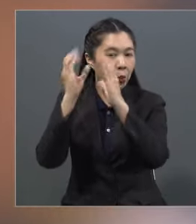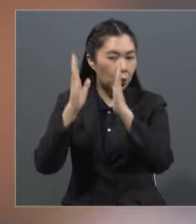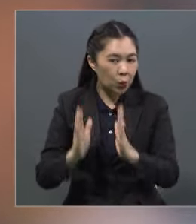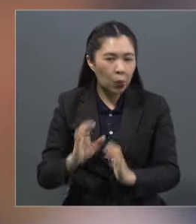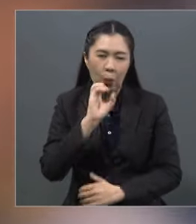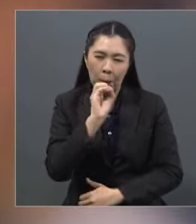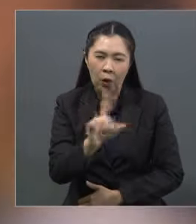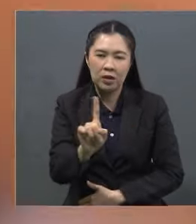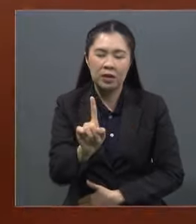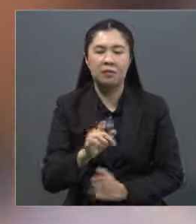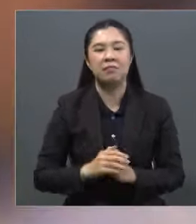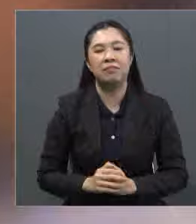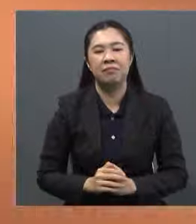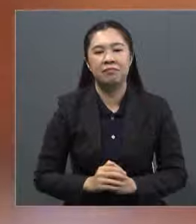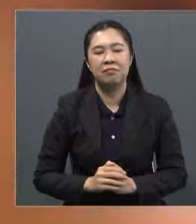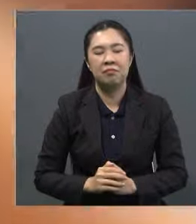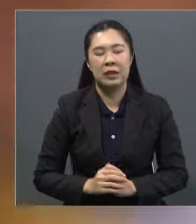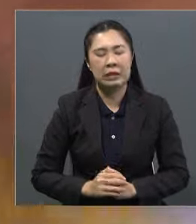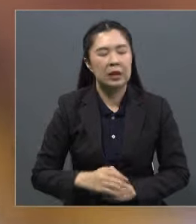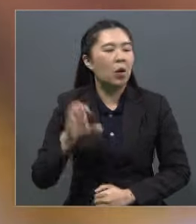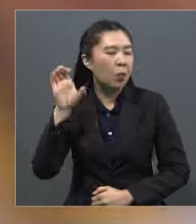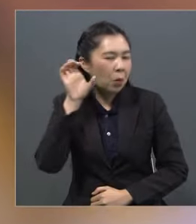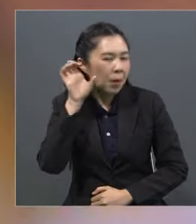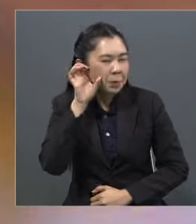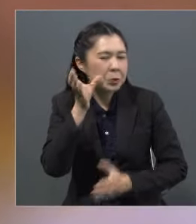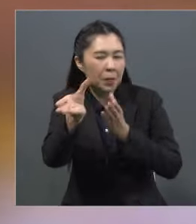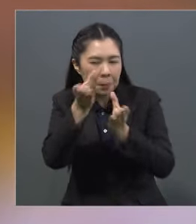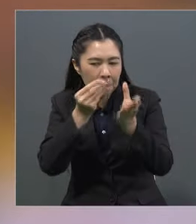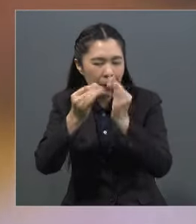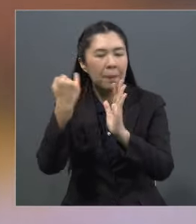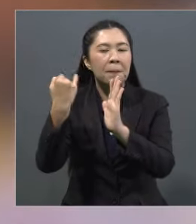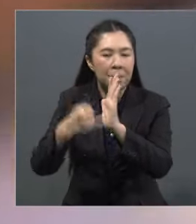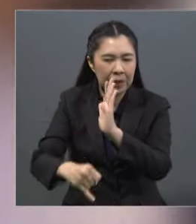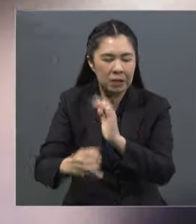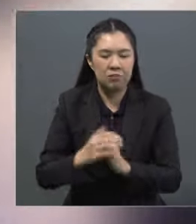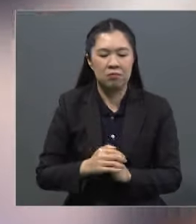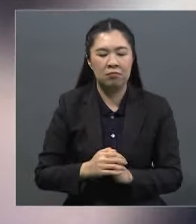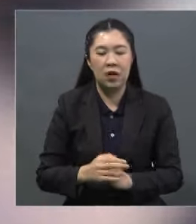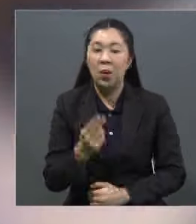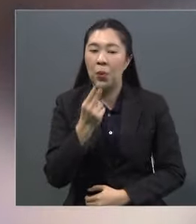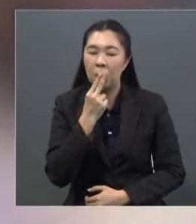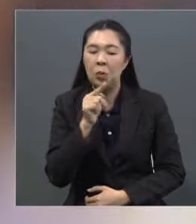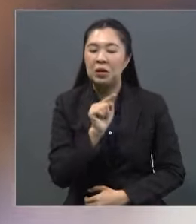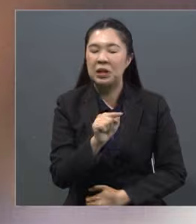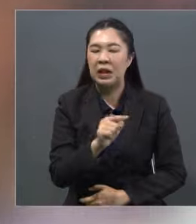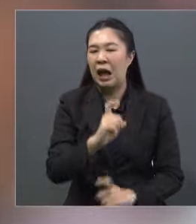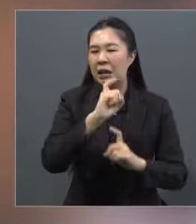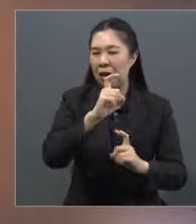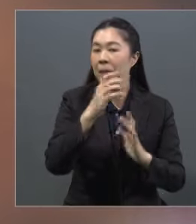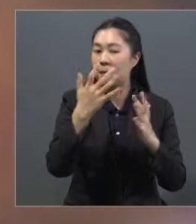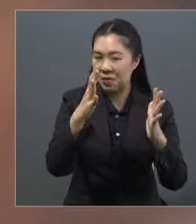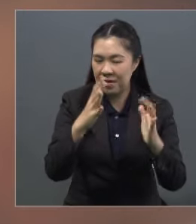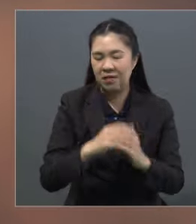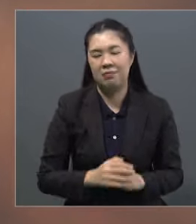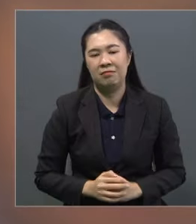คือว่ายังมีค่านิยมผิดๆค่ะคิดว่าบุหรี่ไฟฟ้าเนี่ยไม่ได้อันตรายเหมือนบุหรี่ทั่วไปเพราะอะไรอย่างที่เราคุ